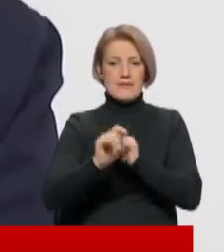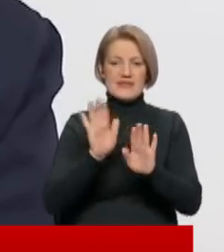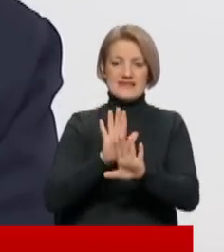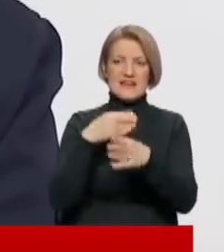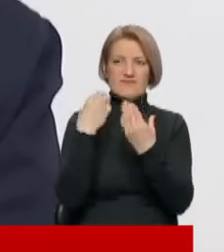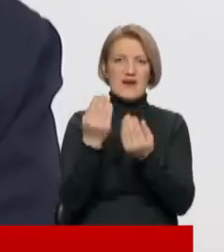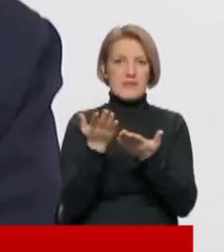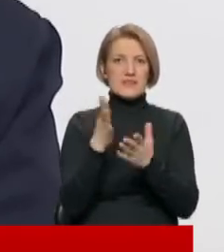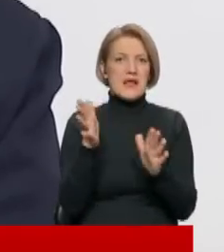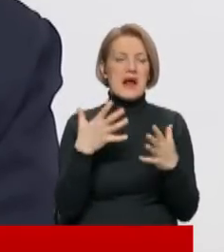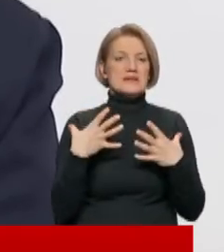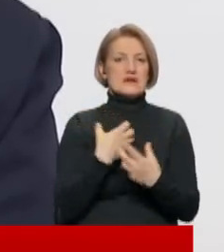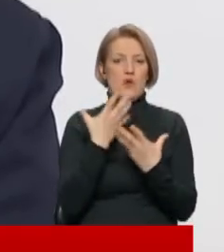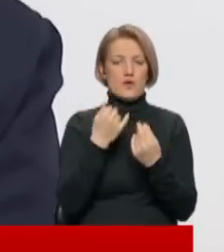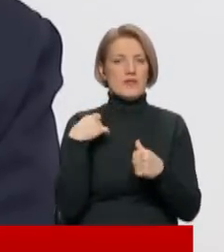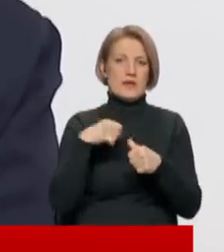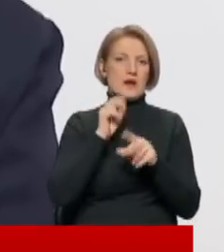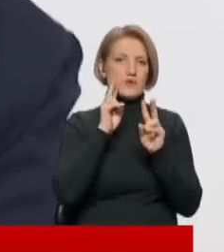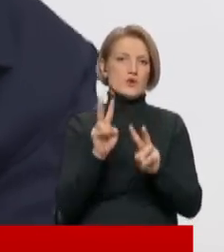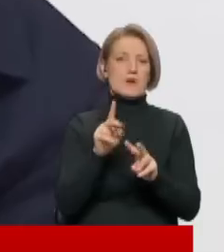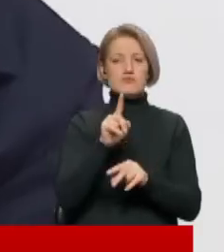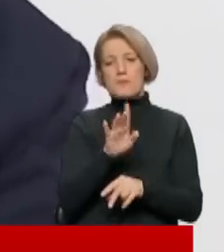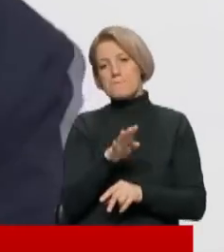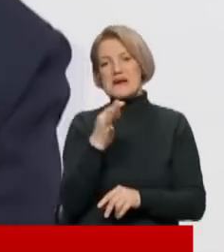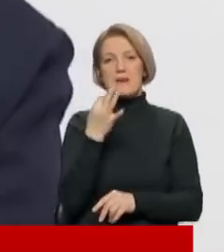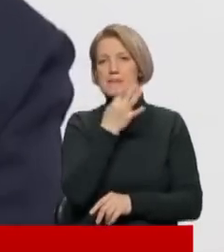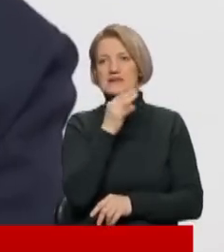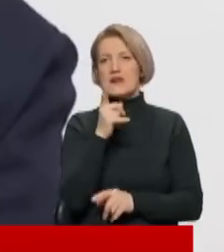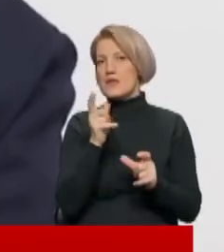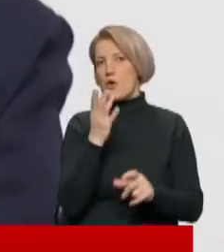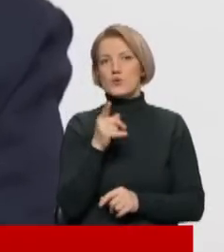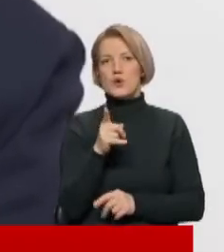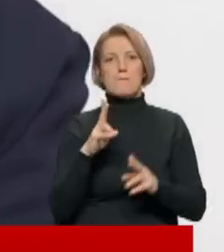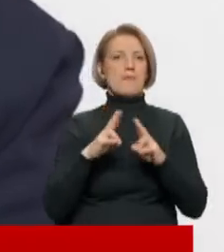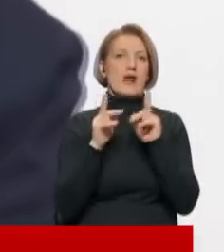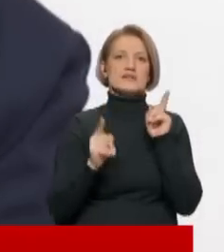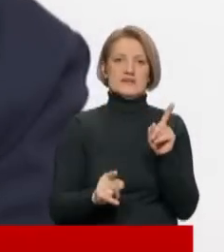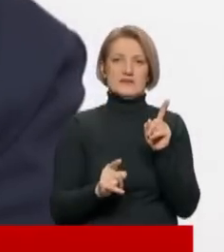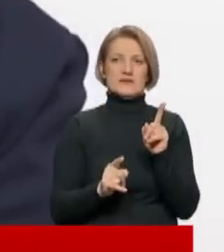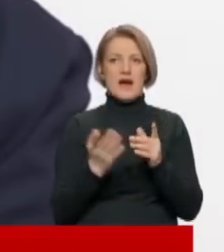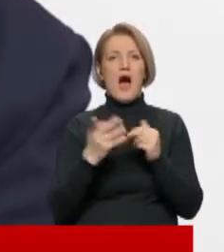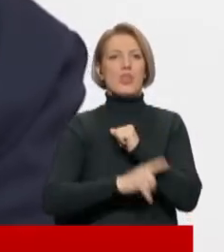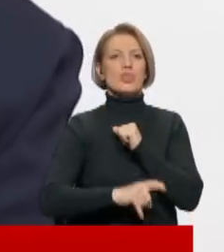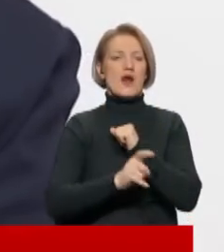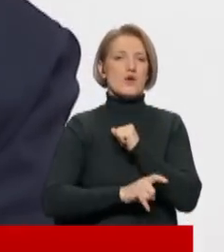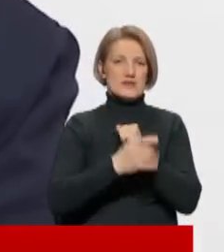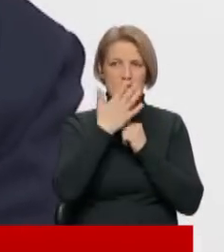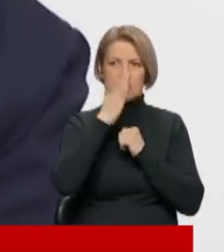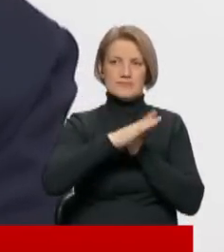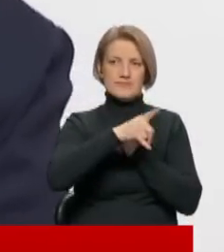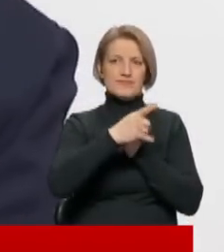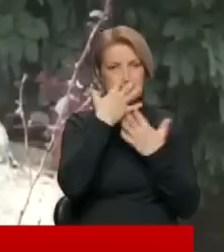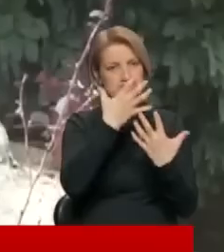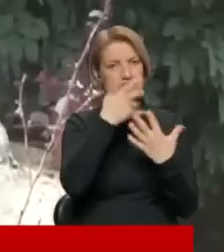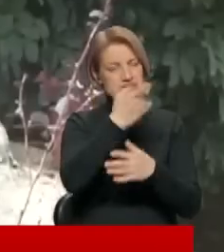ne kadar sıkıntılı olduğunu işte bir kez daha gönder bunun bir başka benzeri nerede oldu Paris'te oldu teröristleri besleyeceğiz orada ben